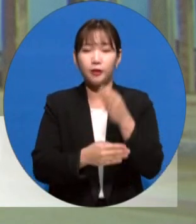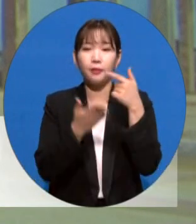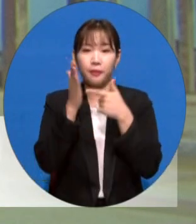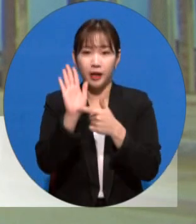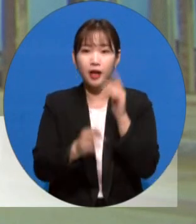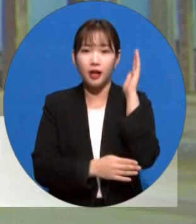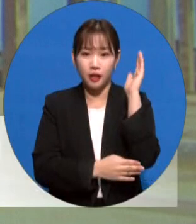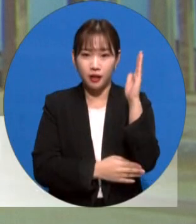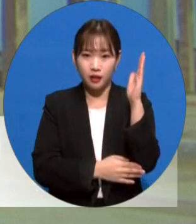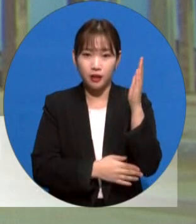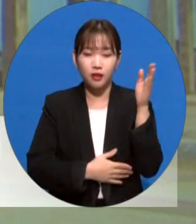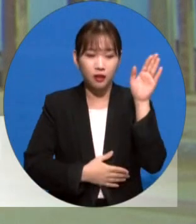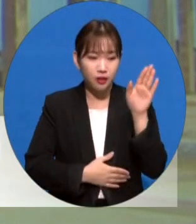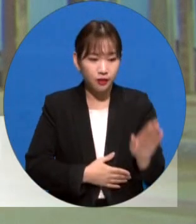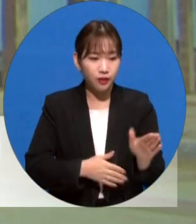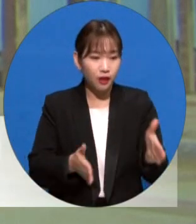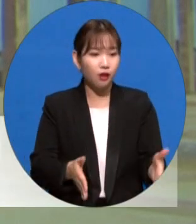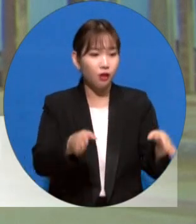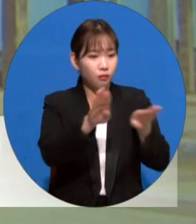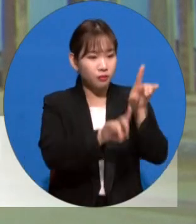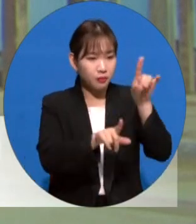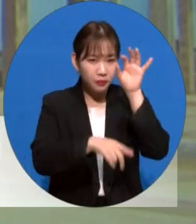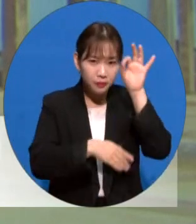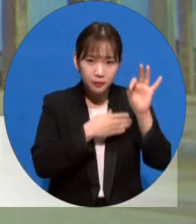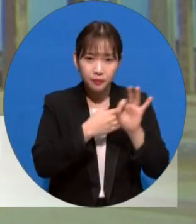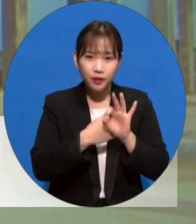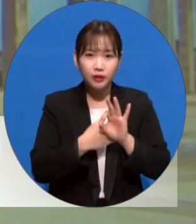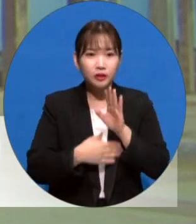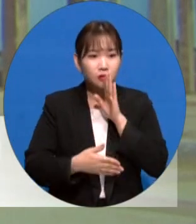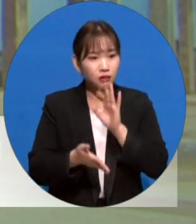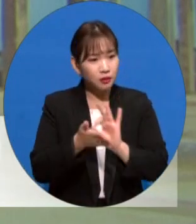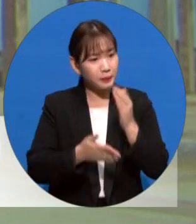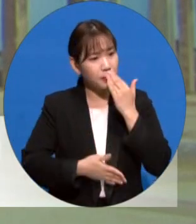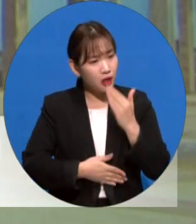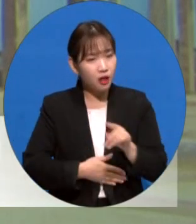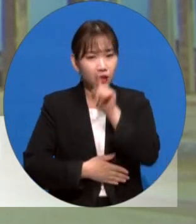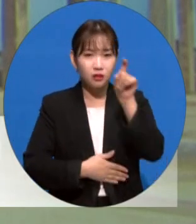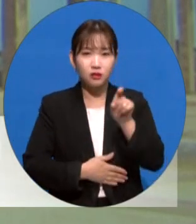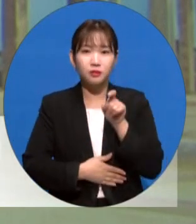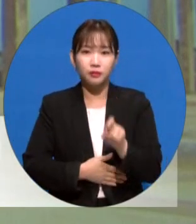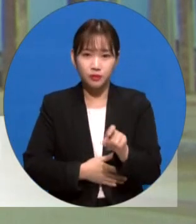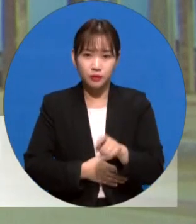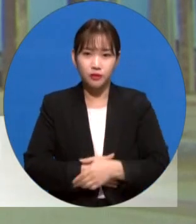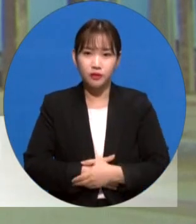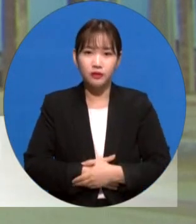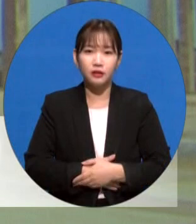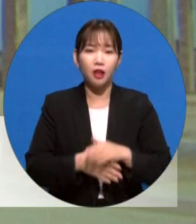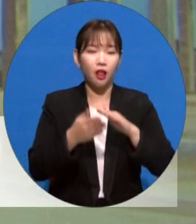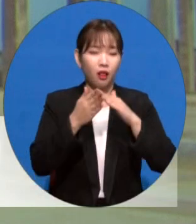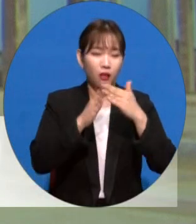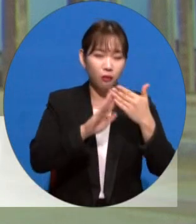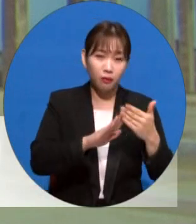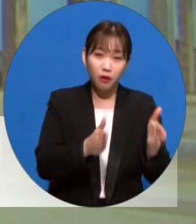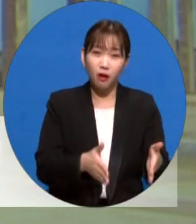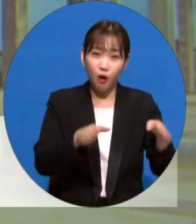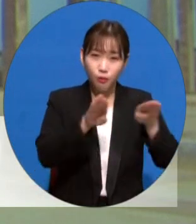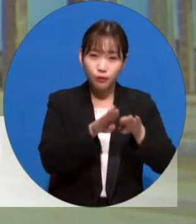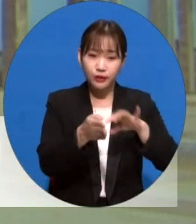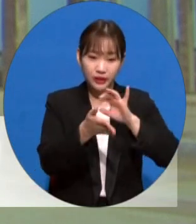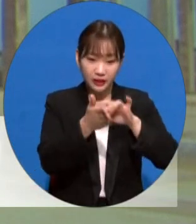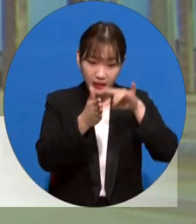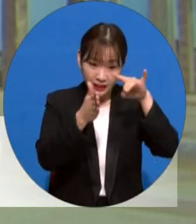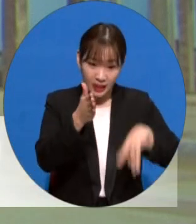있는데 정작 건물의 상태를 보면 활용 가치가 있는지 의문입니다. 다 쓰러져가는 건물을 혈세를